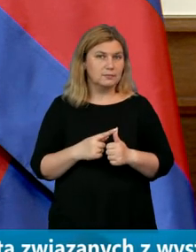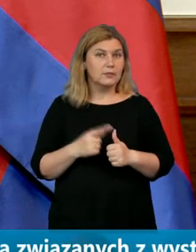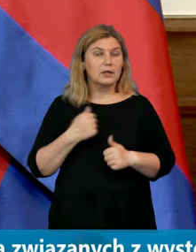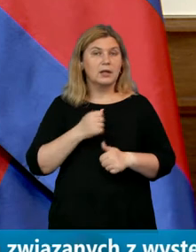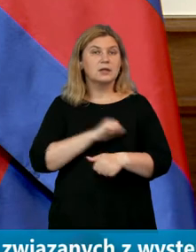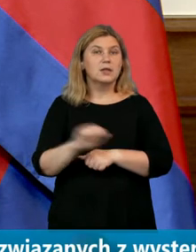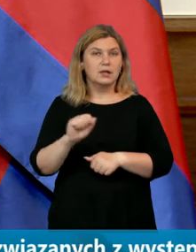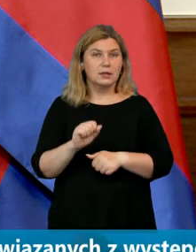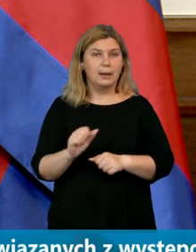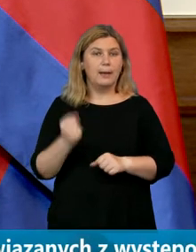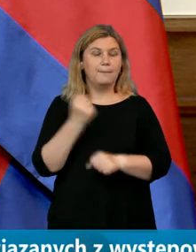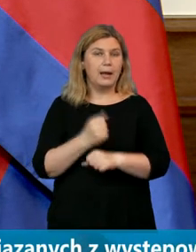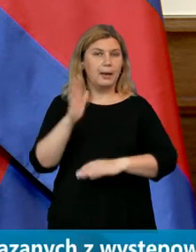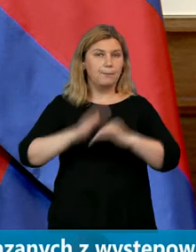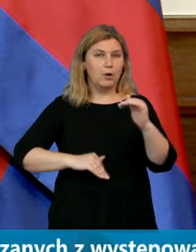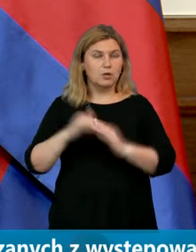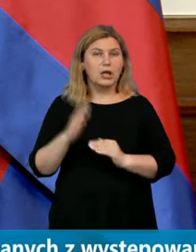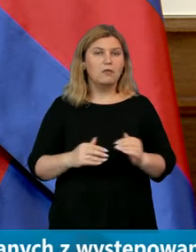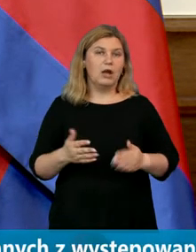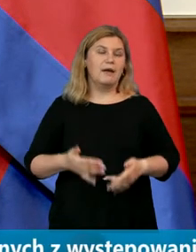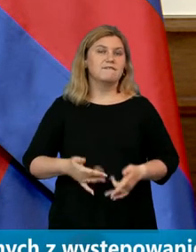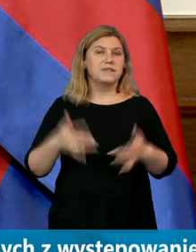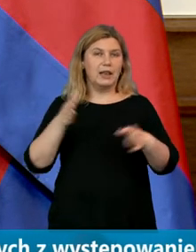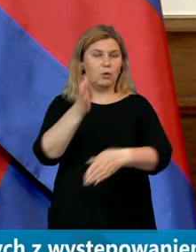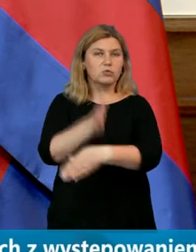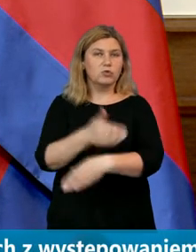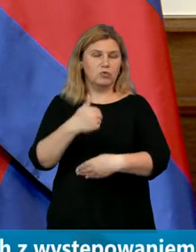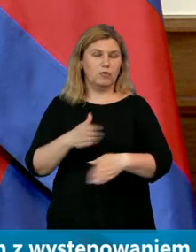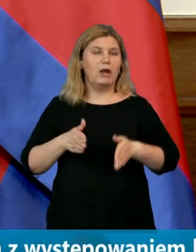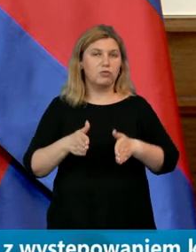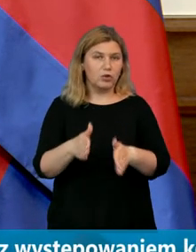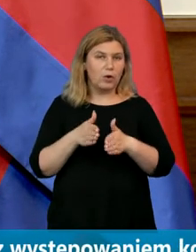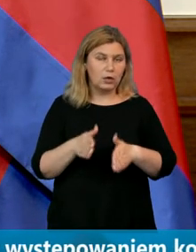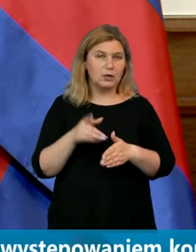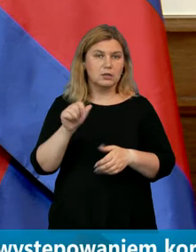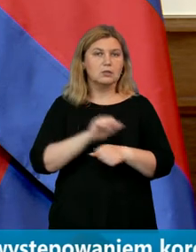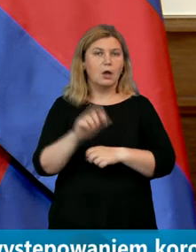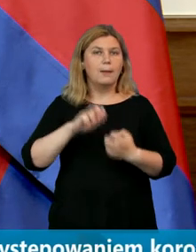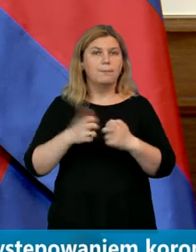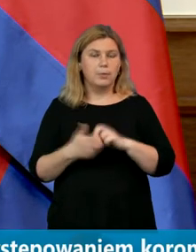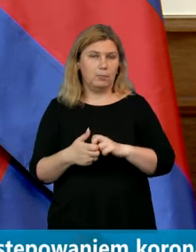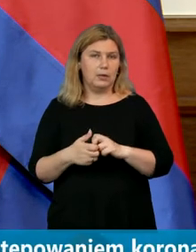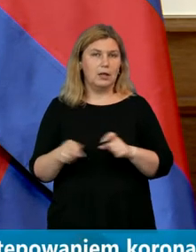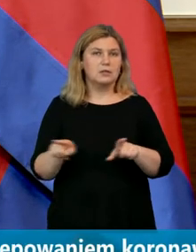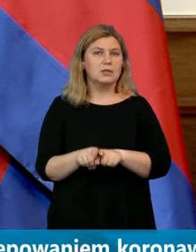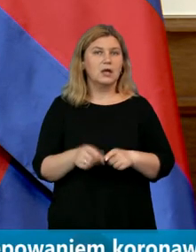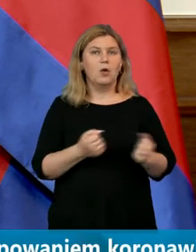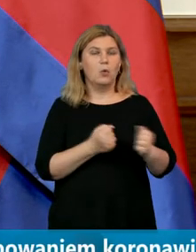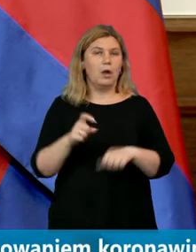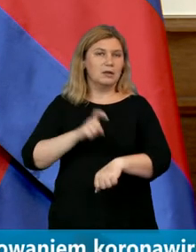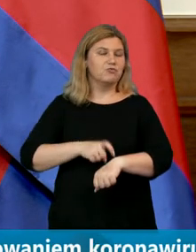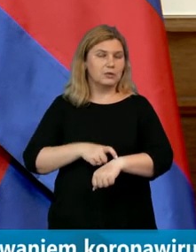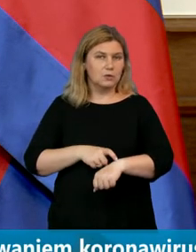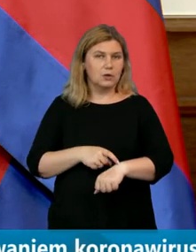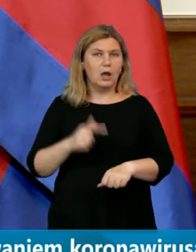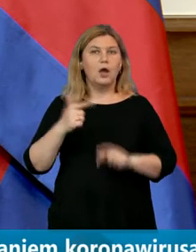w pracach budowlanych na wielu skrzyżowaniach i wielu drogach, co generuje określone problemy i kłopoty również z utrzymaniem czasu przejazdów. I